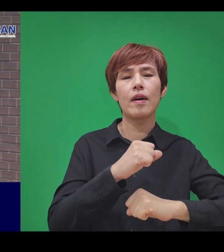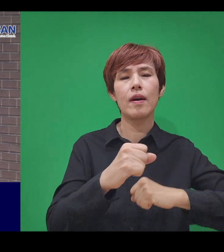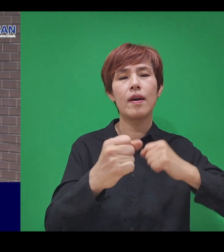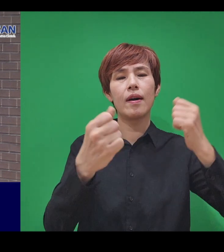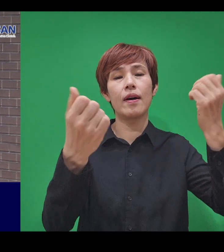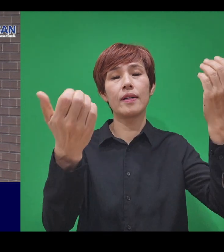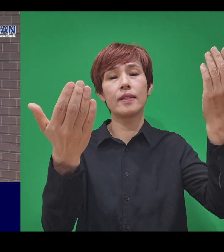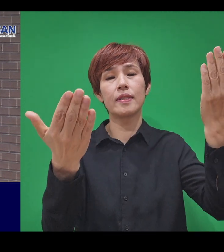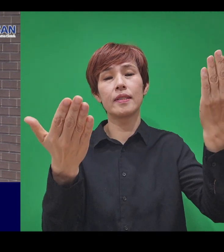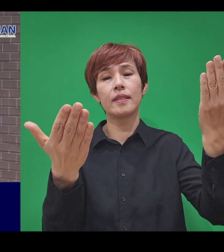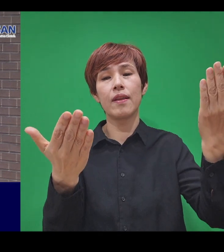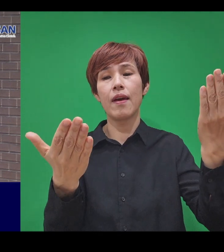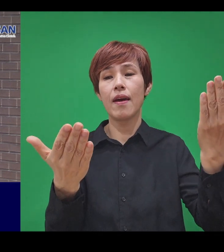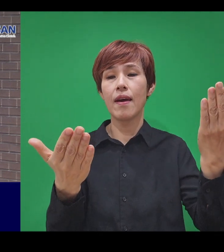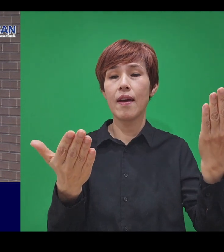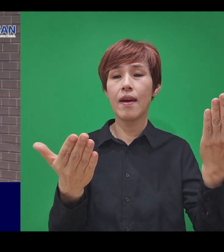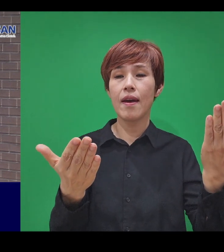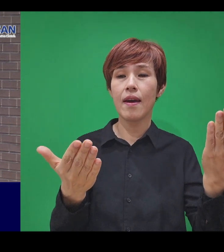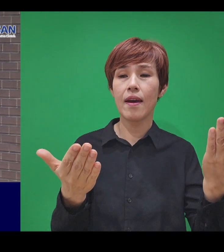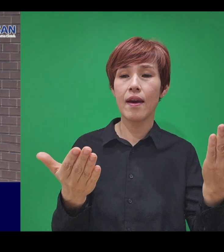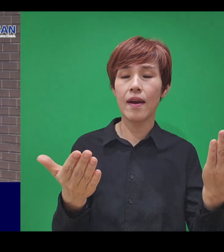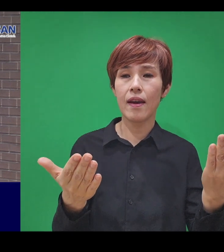자유케 하시네.